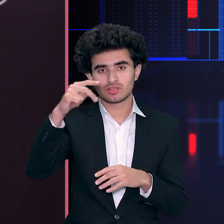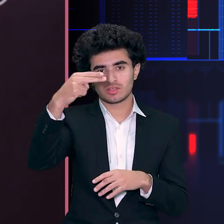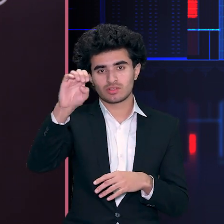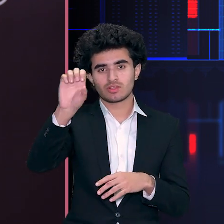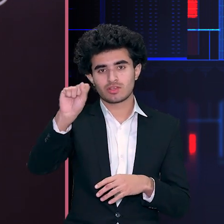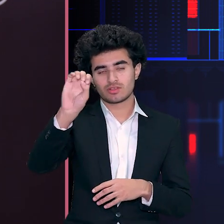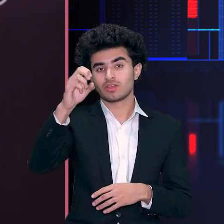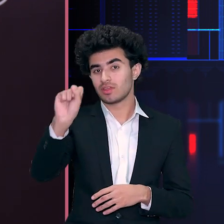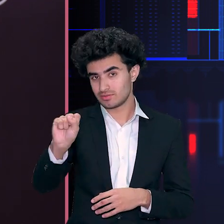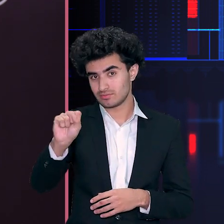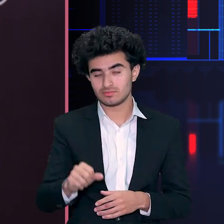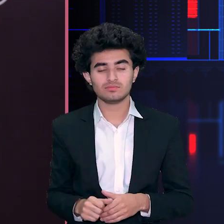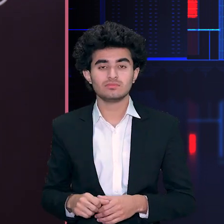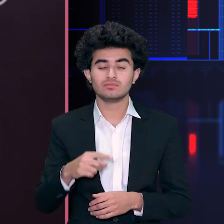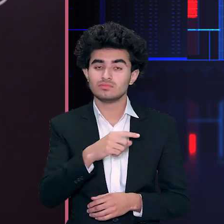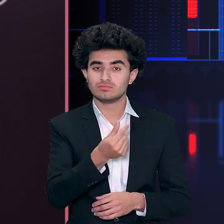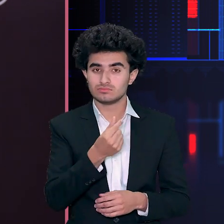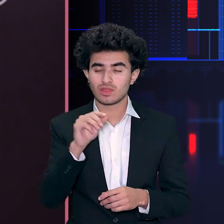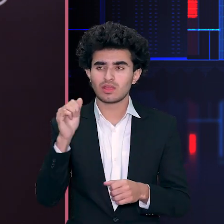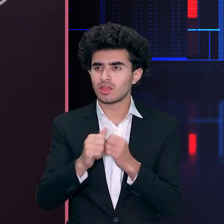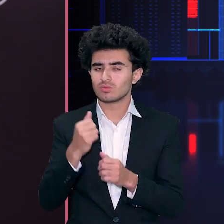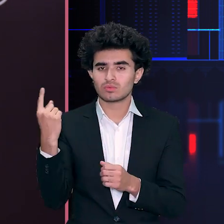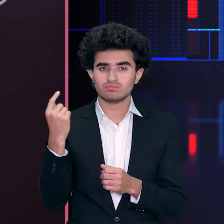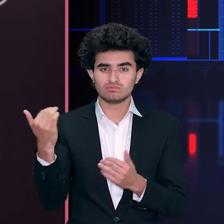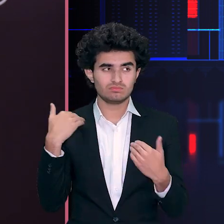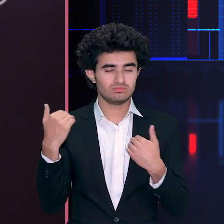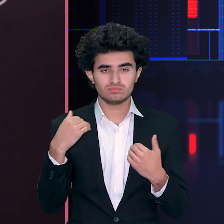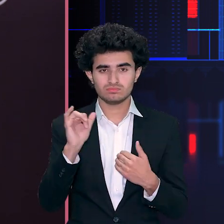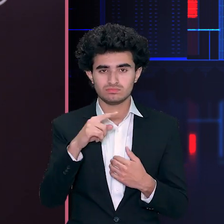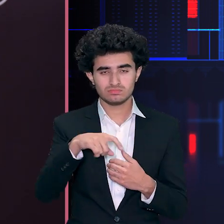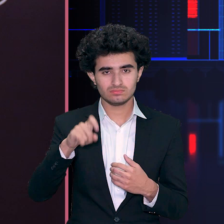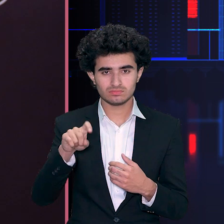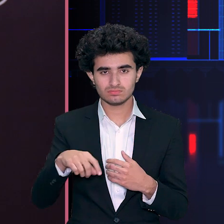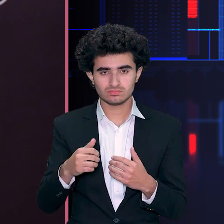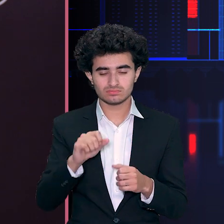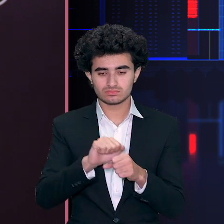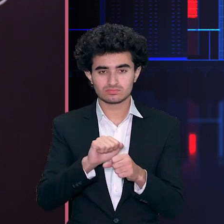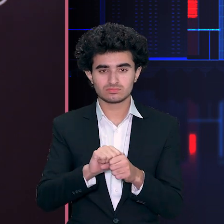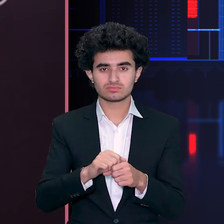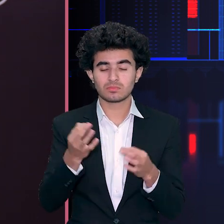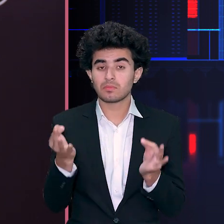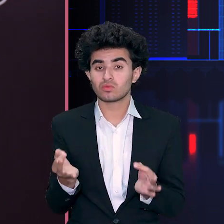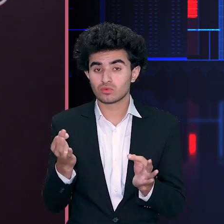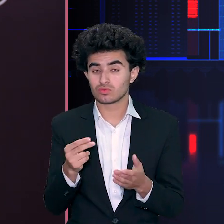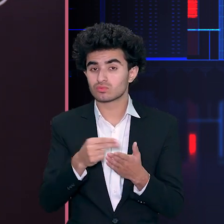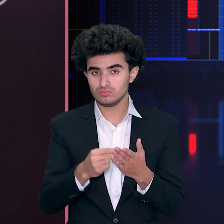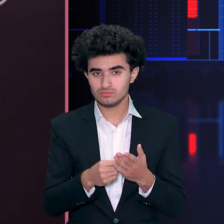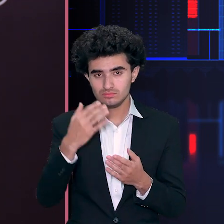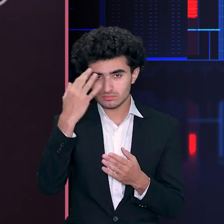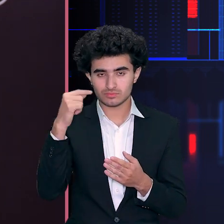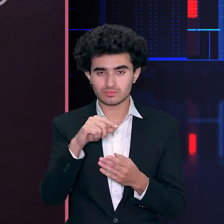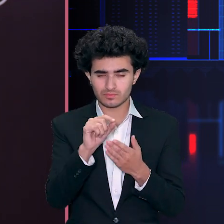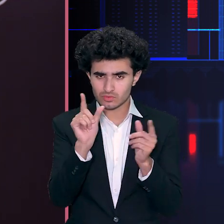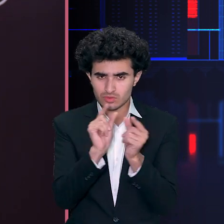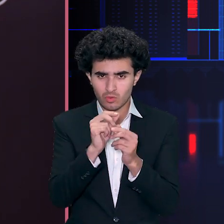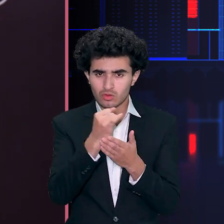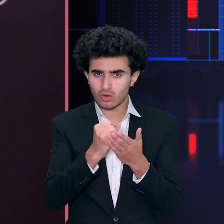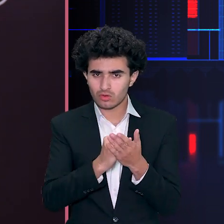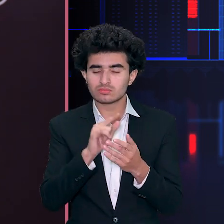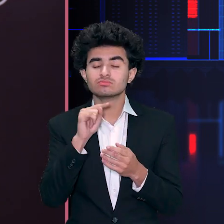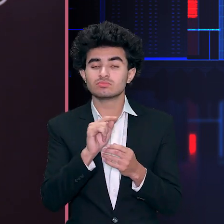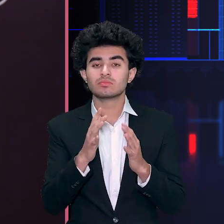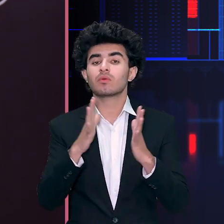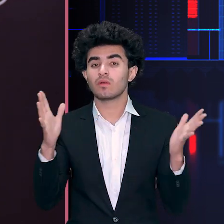teachers, everyone's told to me, you should paint that figurative work, like کہ منییچر میں اس کو بڑا اپریشیٹ کرتے ہیں اینڈ اس